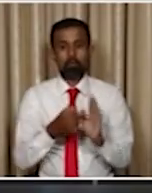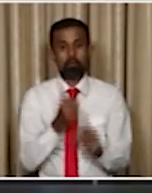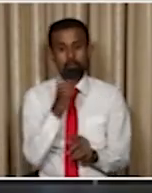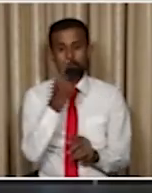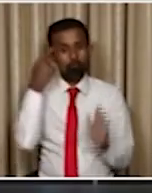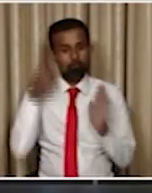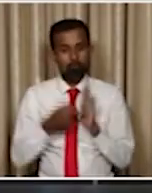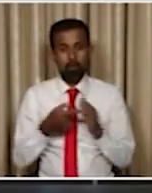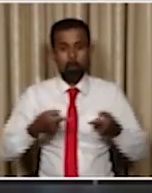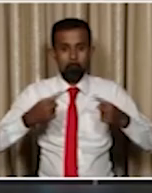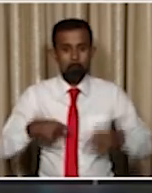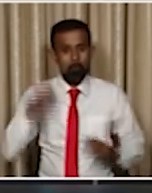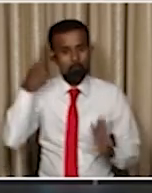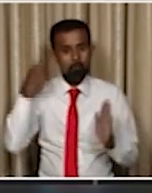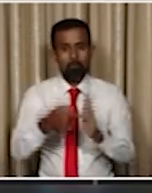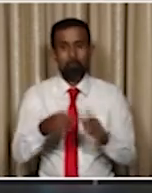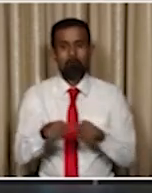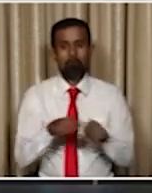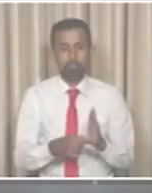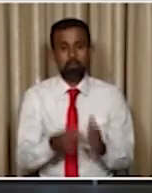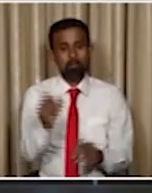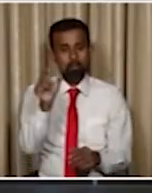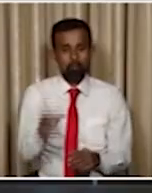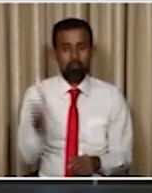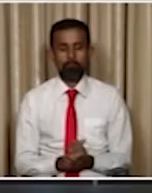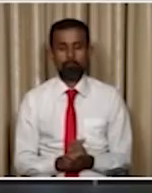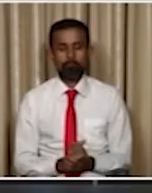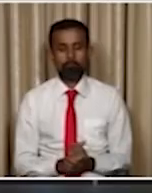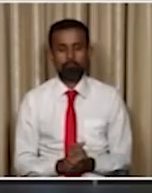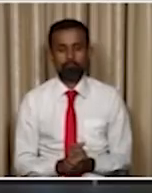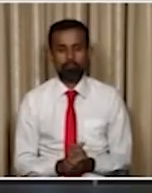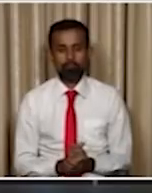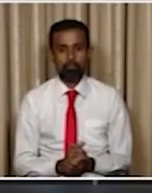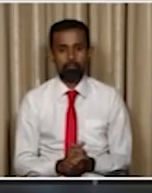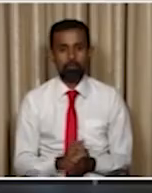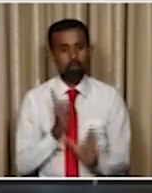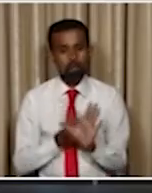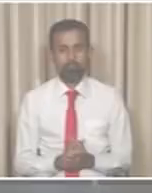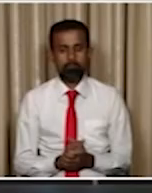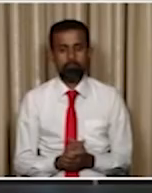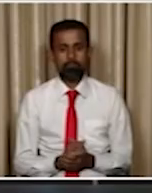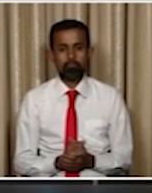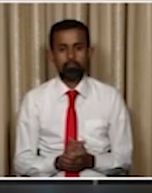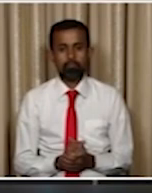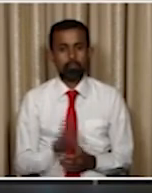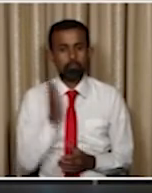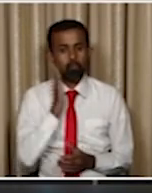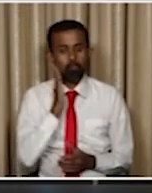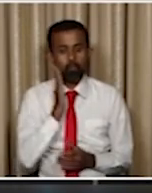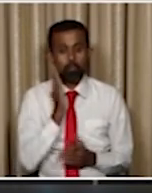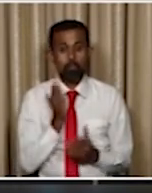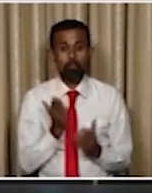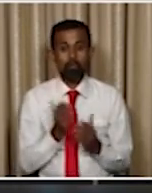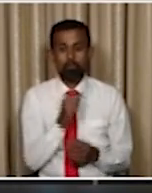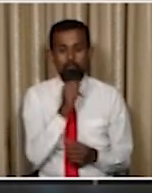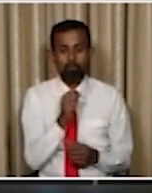තියන්න ඕන එක පස්සේ විභාගේ තියන්න හදලා තමයි දුන්නේ. ඒක අසම් කළා දුන්නේ එතුමා. දැන් ඔය පැත්තේ ඉන්නේ. හැමතිස්සේ වහන්න එපා. ඔය ඉන්නේ. ඉංග්‍රීසි මාධ්‍ය ගුරු උරු විශ්වාම